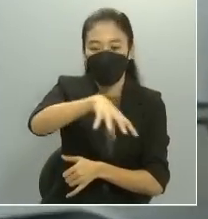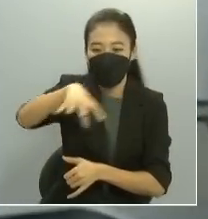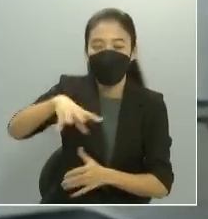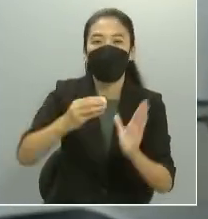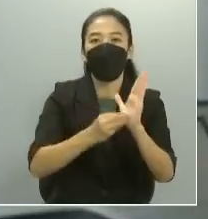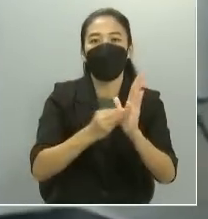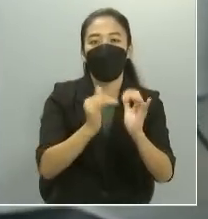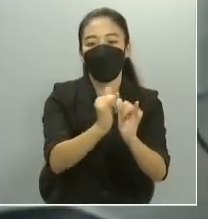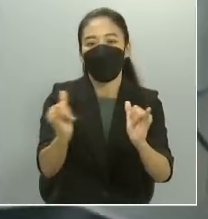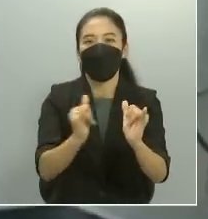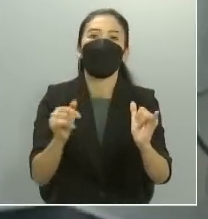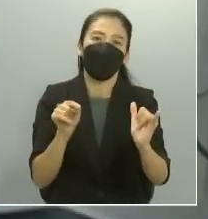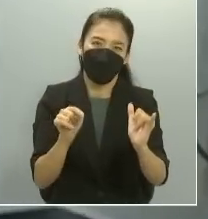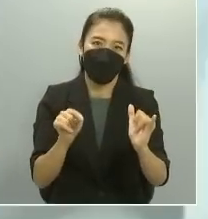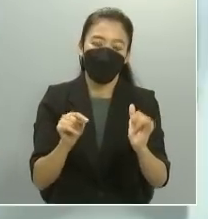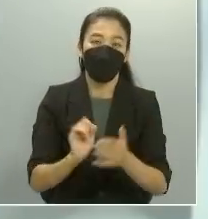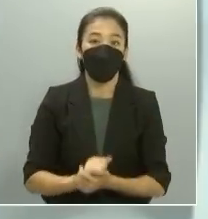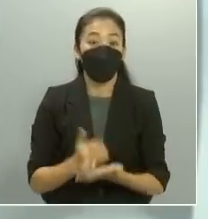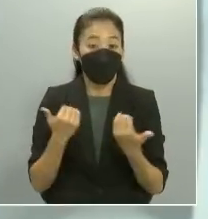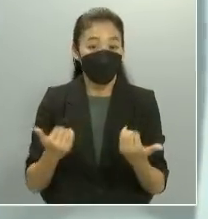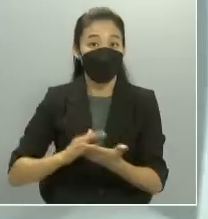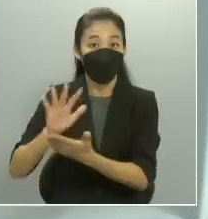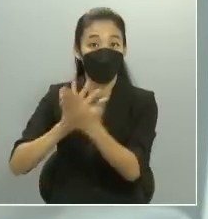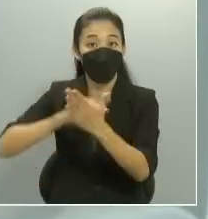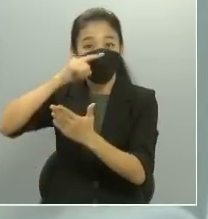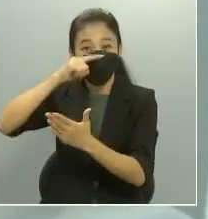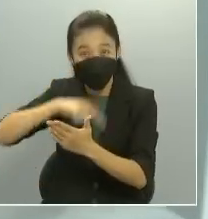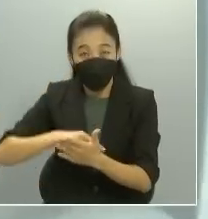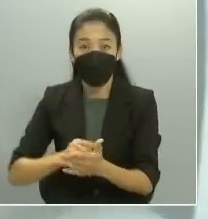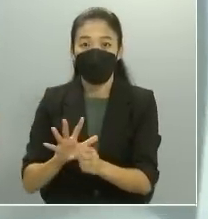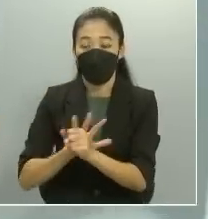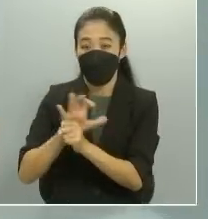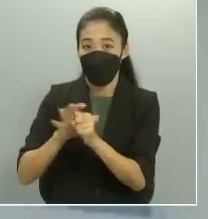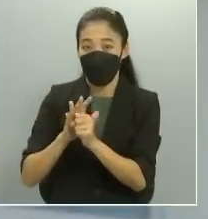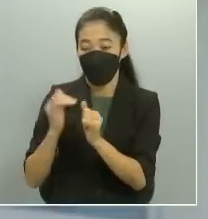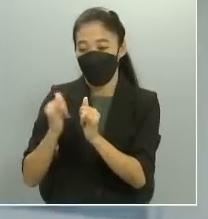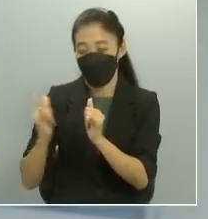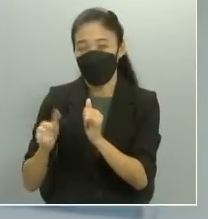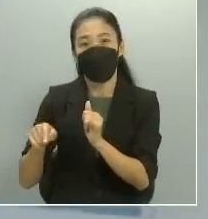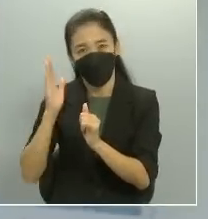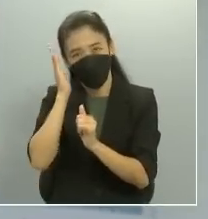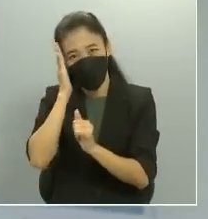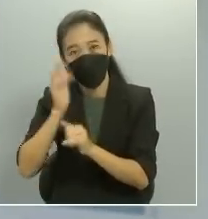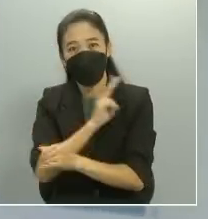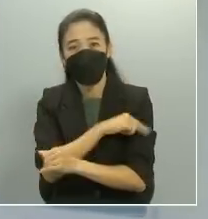คลองเจนในกทมเวททั่วประเทศภาพรวม 13เปอร์เซ็นต์กทม 42เปอร์เซ็นต์อันนี้เป็นประเด็นน่า